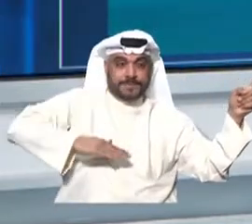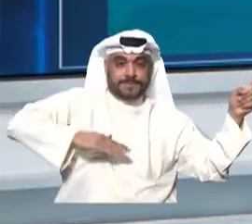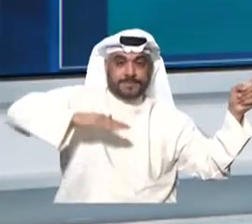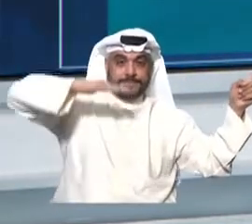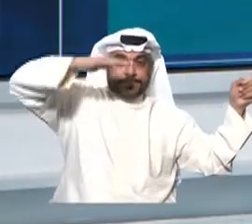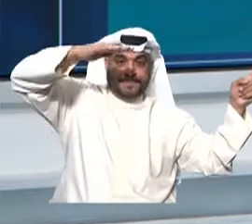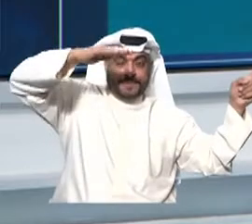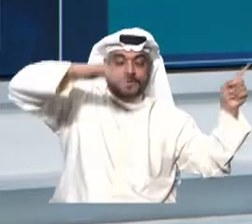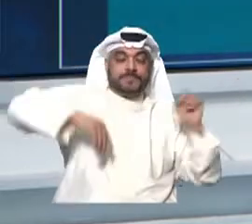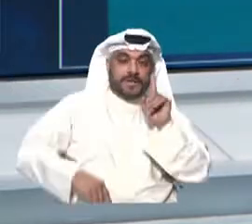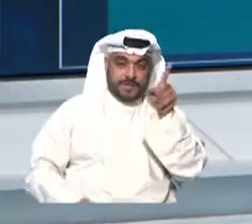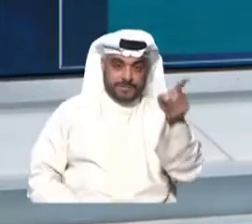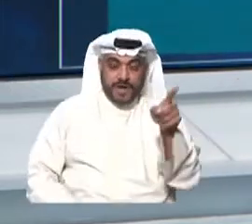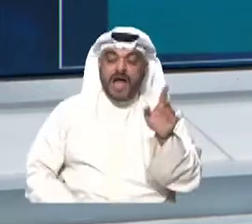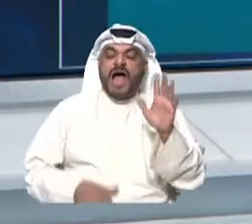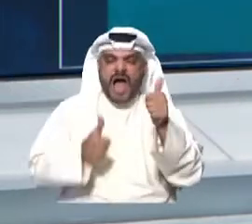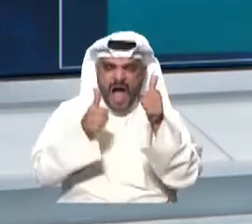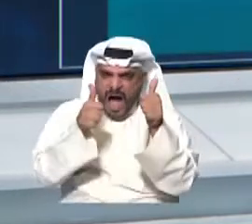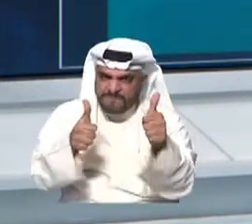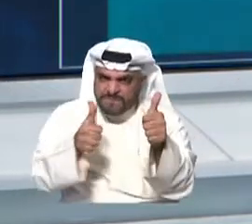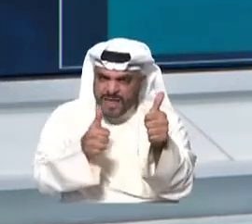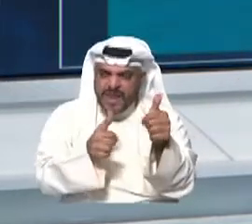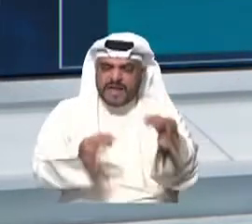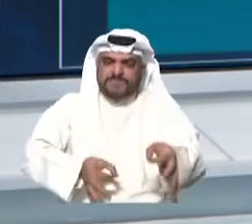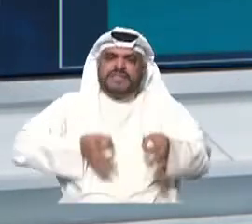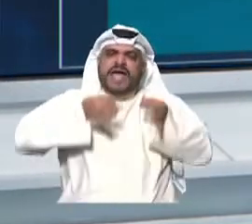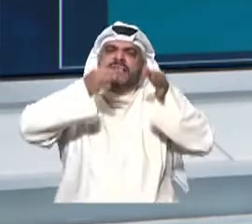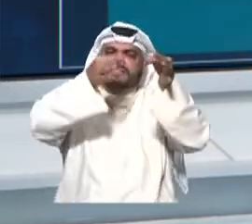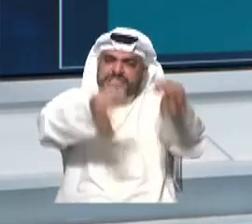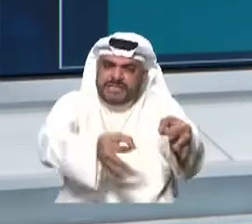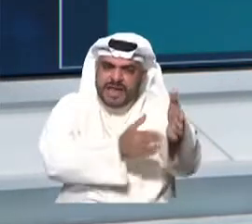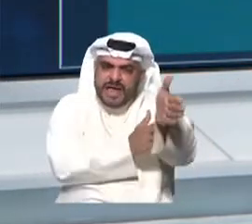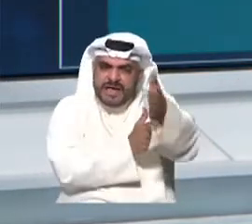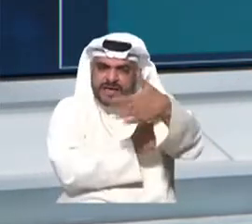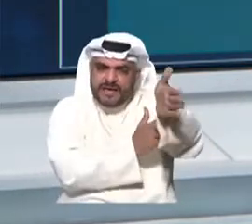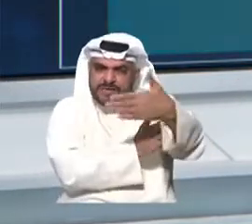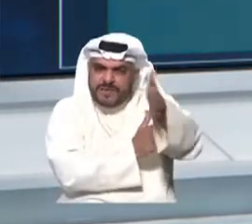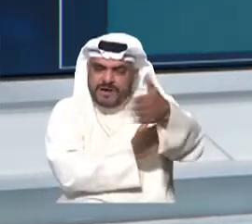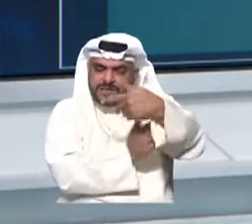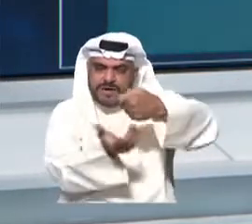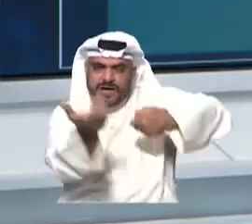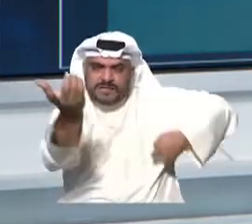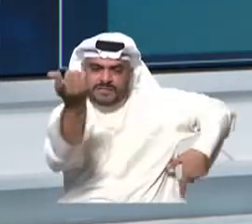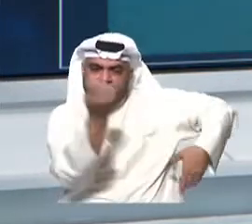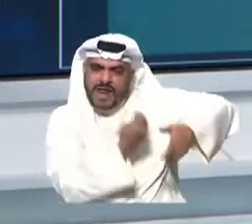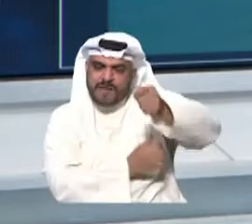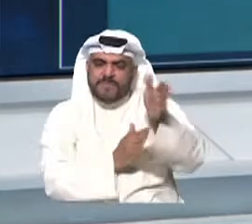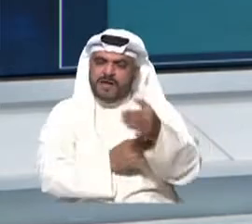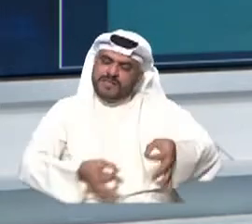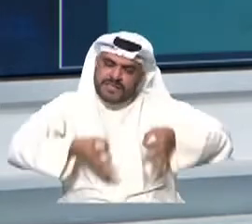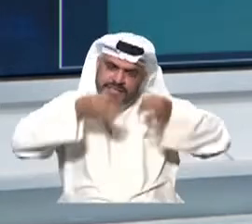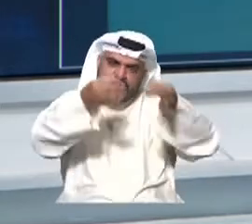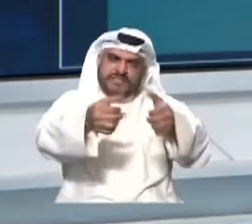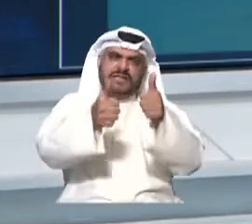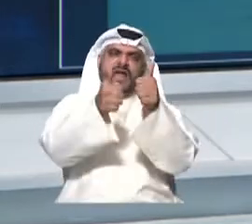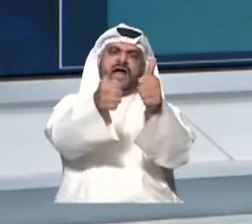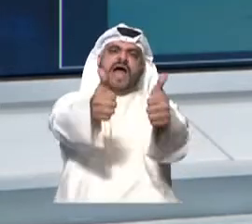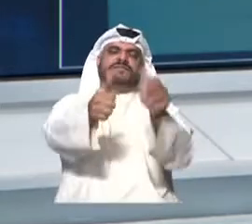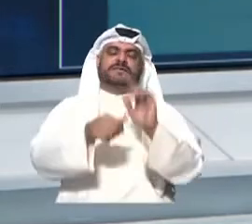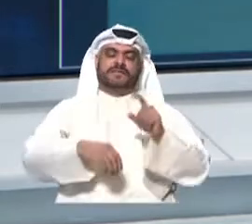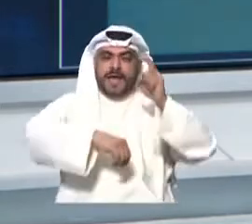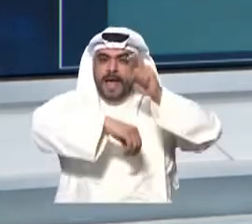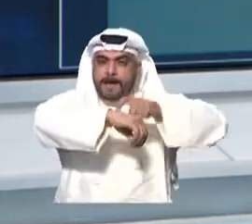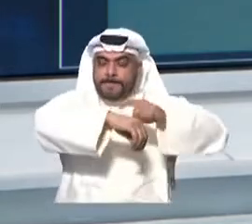7 أقدام. تأجيل الأنشطة البحرية لسلامتكم مطلب مع نشاط الرياح المتوقع لنهار